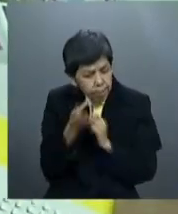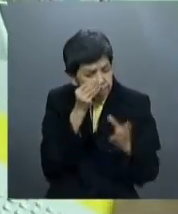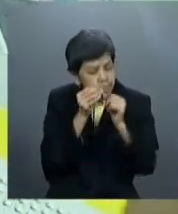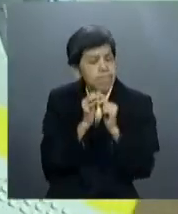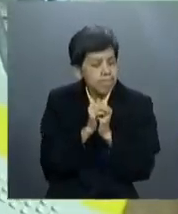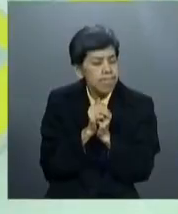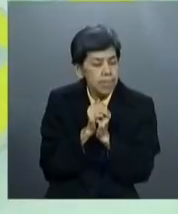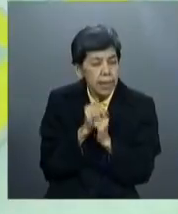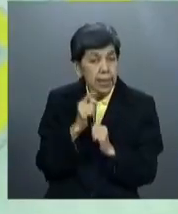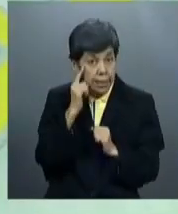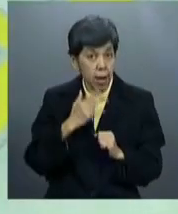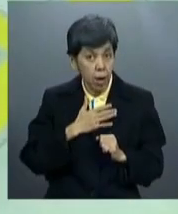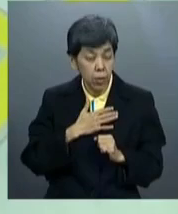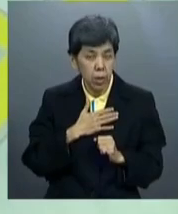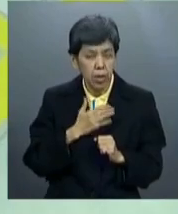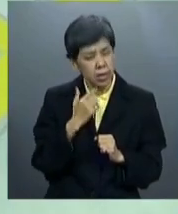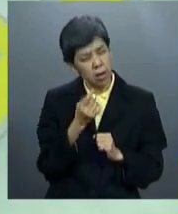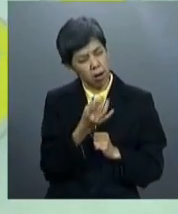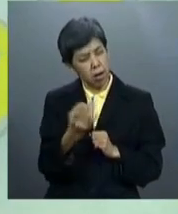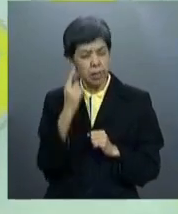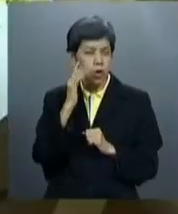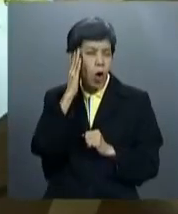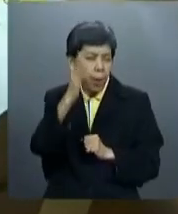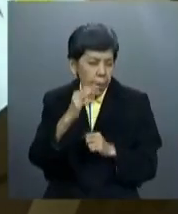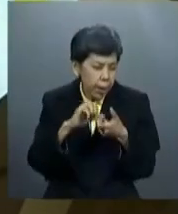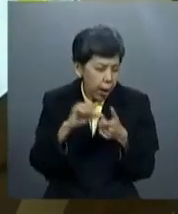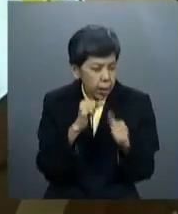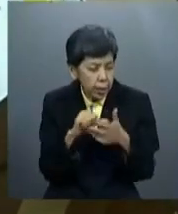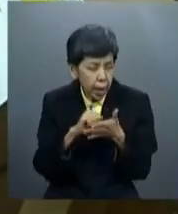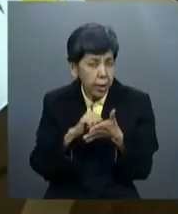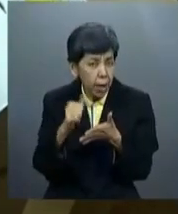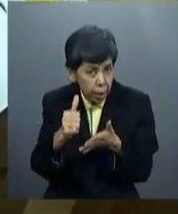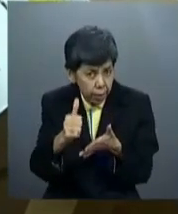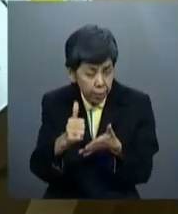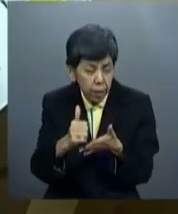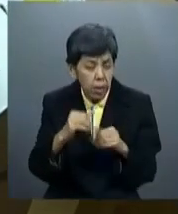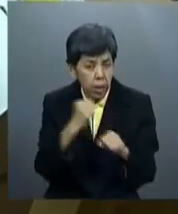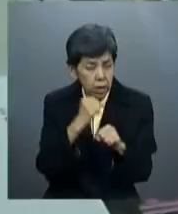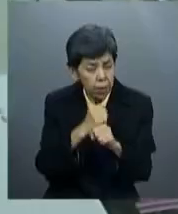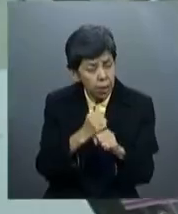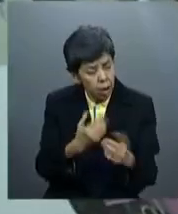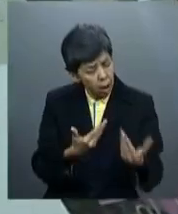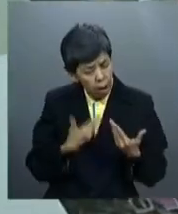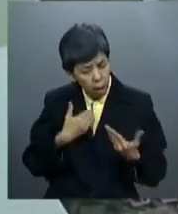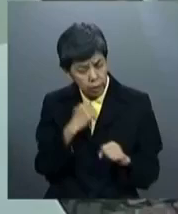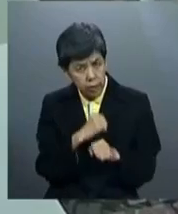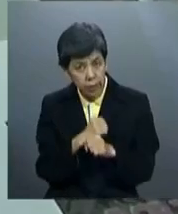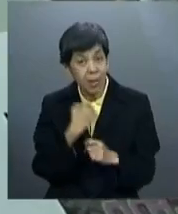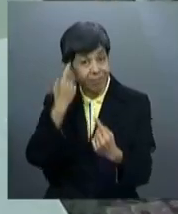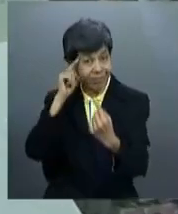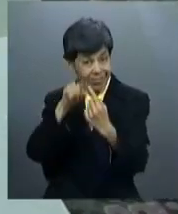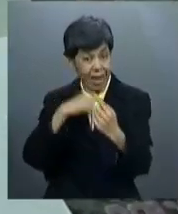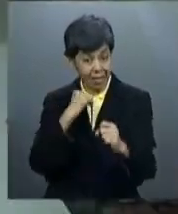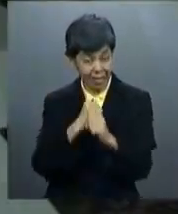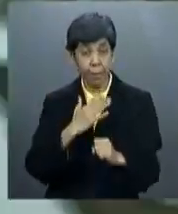ก็พยายามจะหาความเป็นไปได้ในการแก้ปัญหาในแต่ละโครงในแต่ละงานที่ทำถ้าเป้าหมายในการทำ